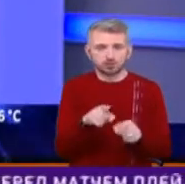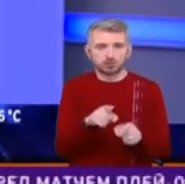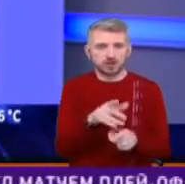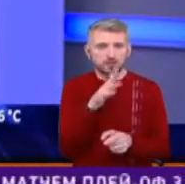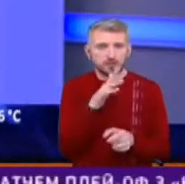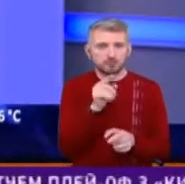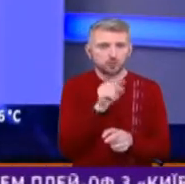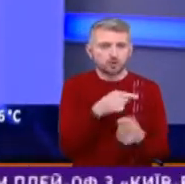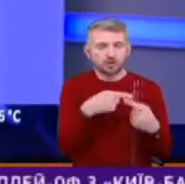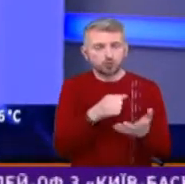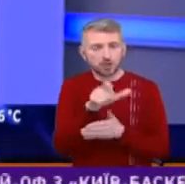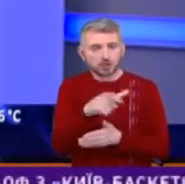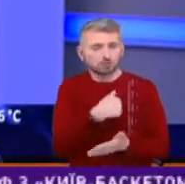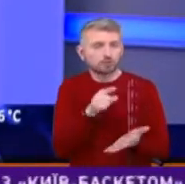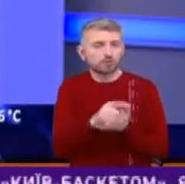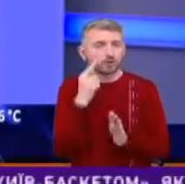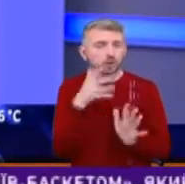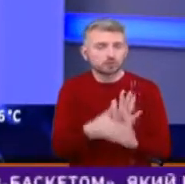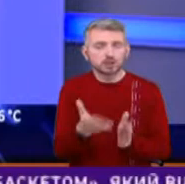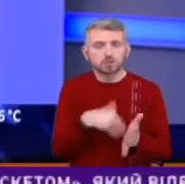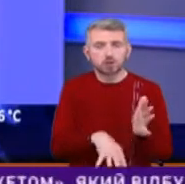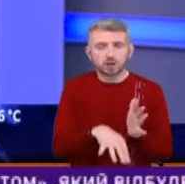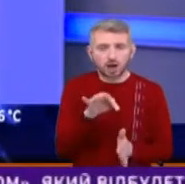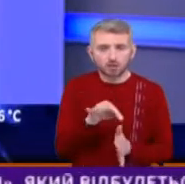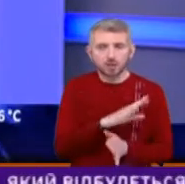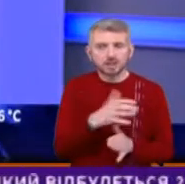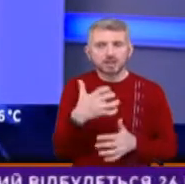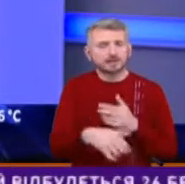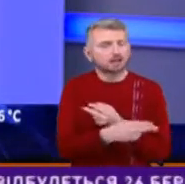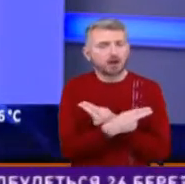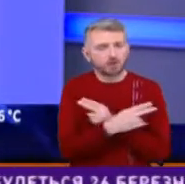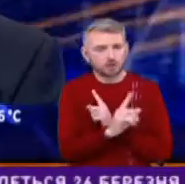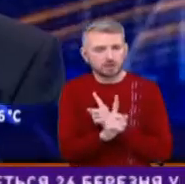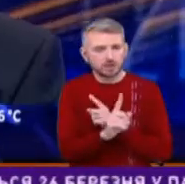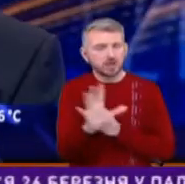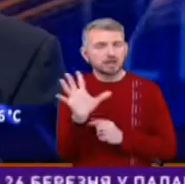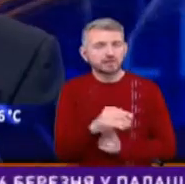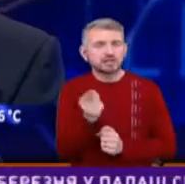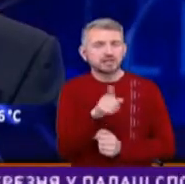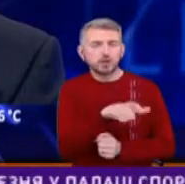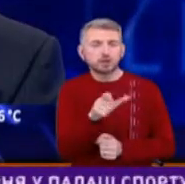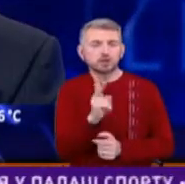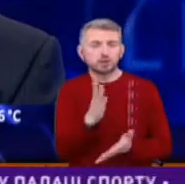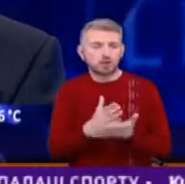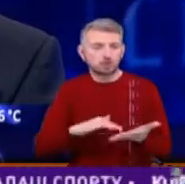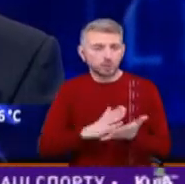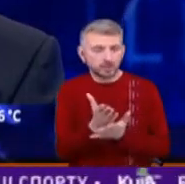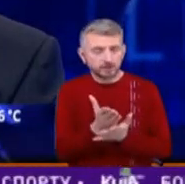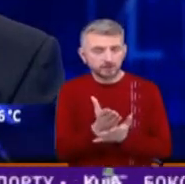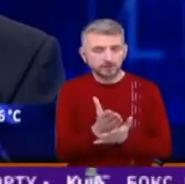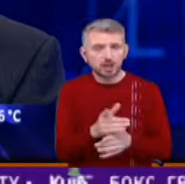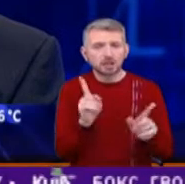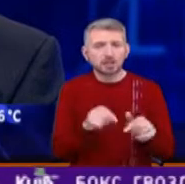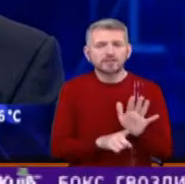от важливе, що ми повинні розуміти, що ми обираємо не серед ангелів. От всі ті люди, які є в політиці,